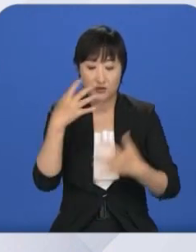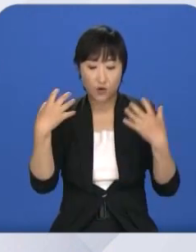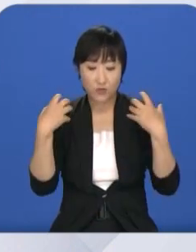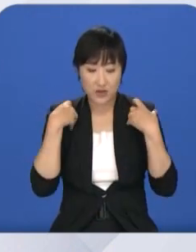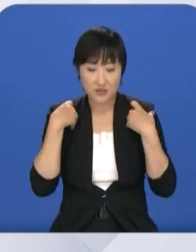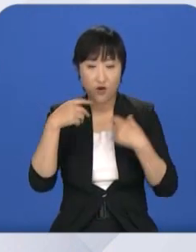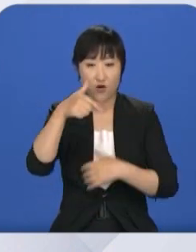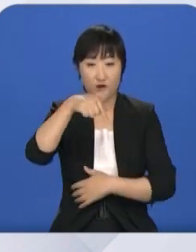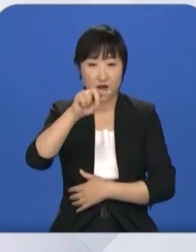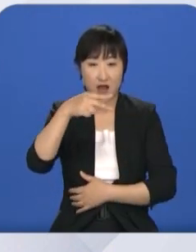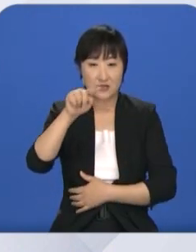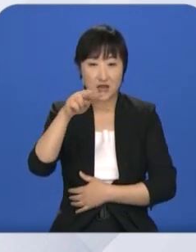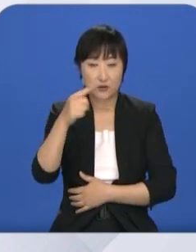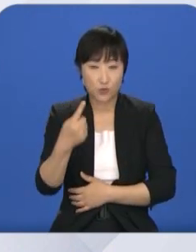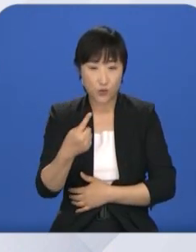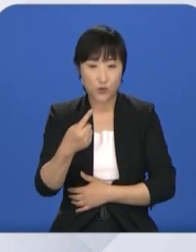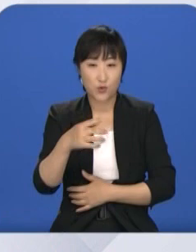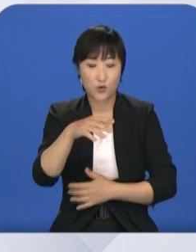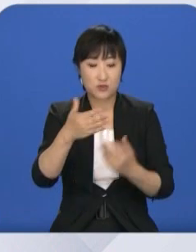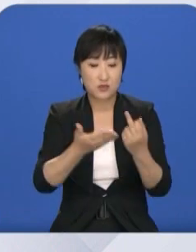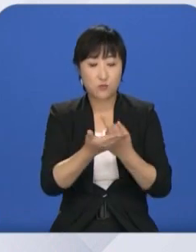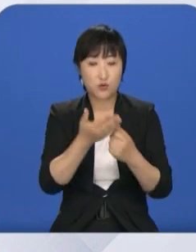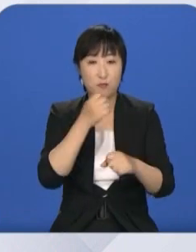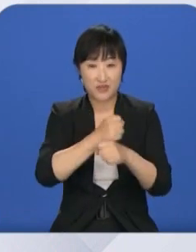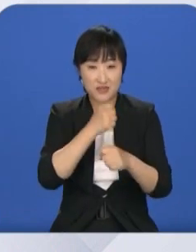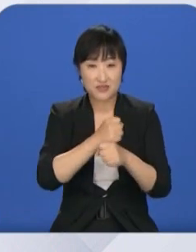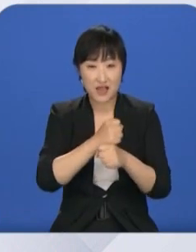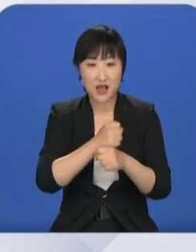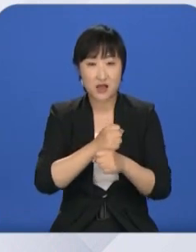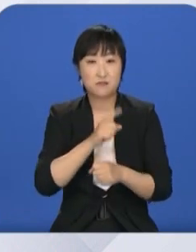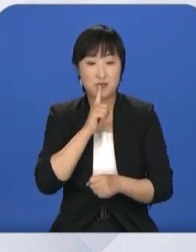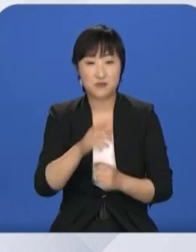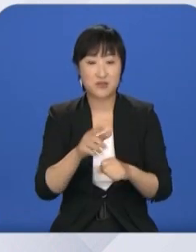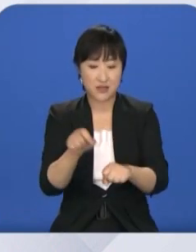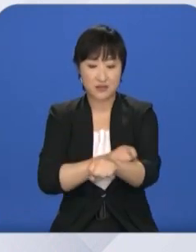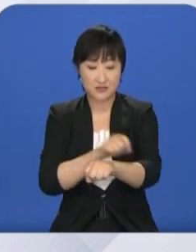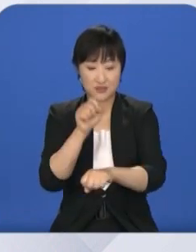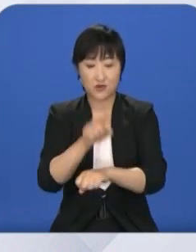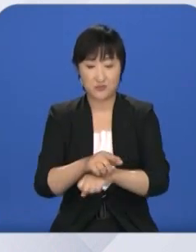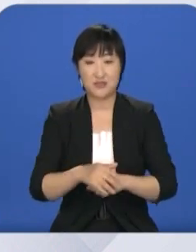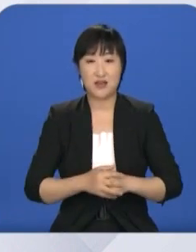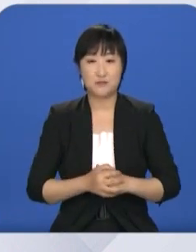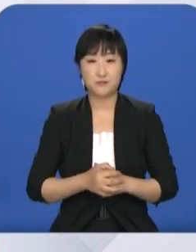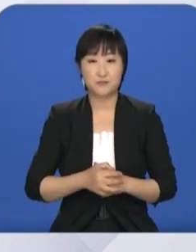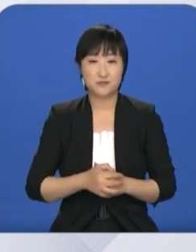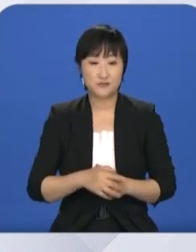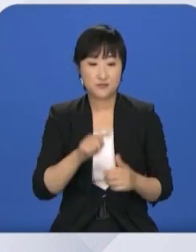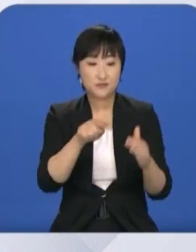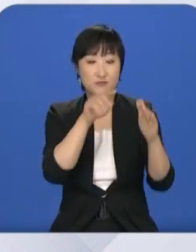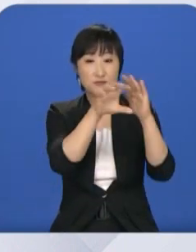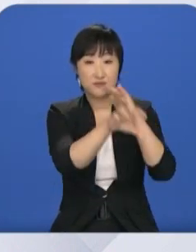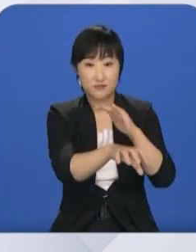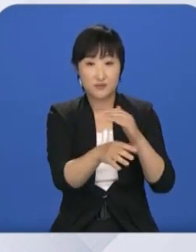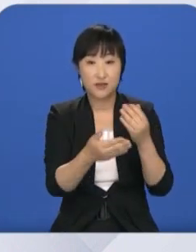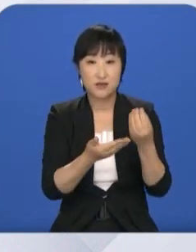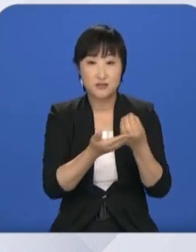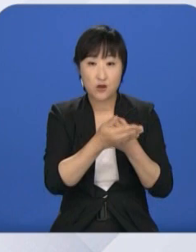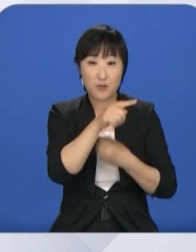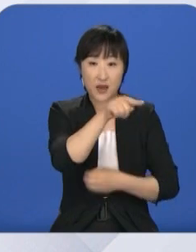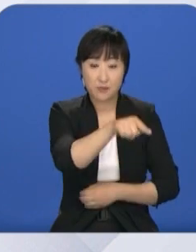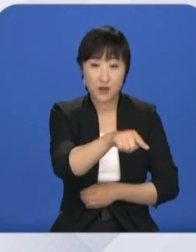받아서 가사도를 탄소 제로섬으로 한번 만들어보자 특색 있게 아, 좋은 의견이십니다. 예, 예, 거기 의견. 가서 이제